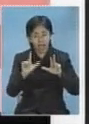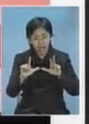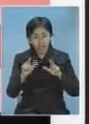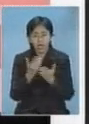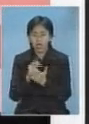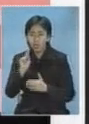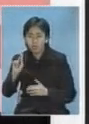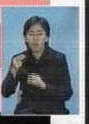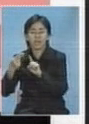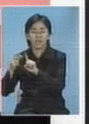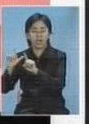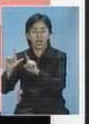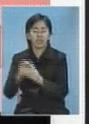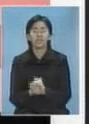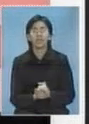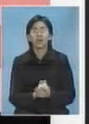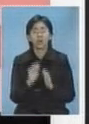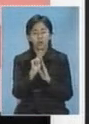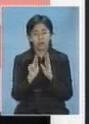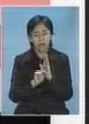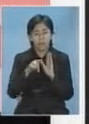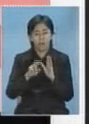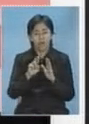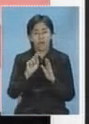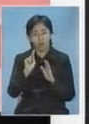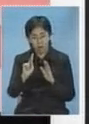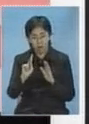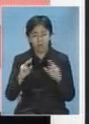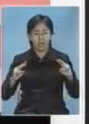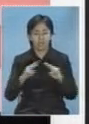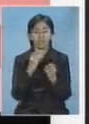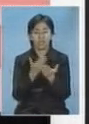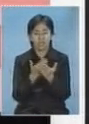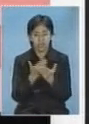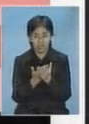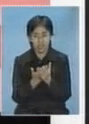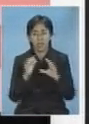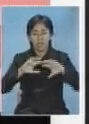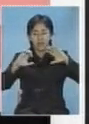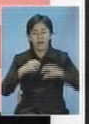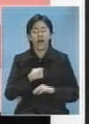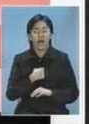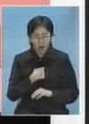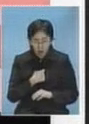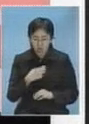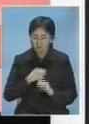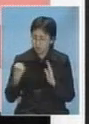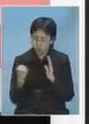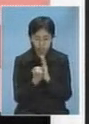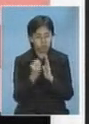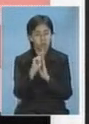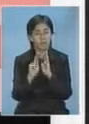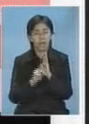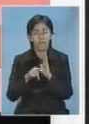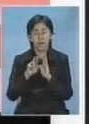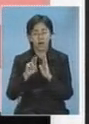ที่ตัวนี้จะหมดอายุพรก.ก็คือพระราชกำหนดที่กระทรวงการคลังรัฐบาลท่านเนี่ยฝืนใจพวกผมออกไปในการกู้เงิน